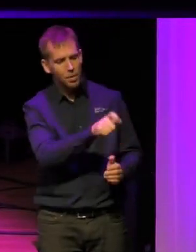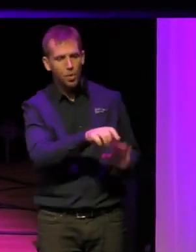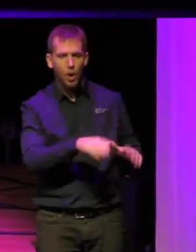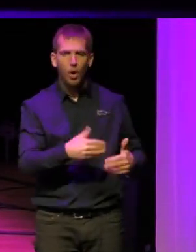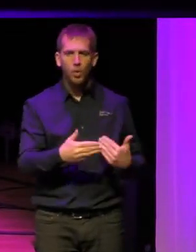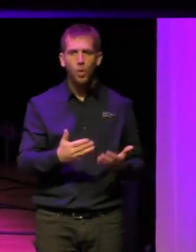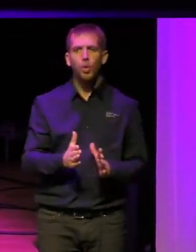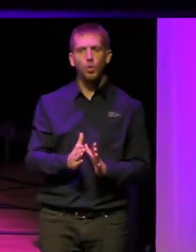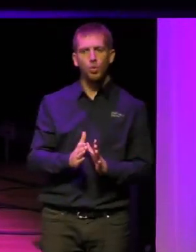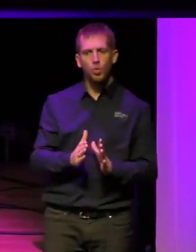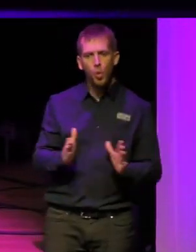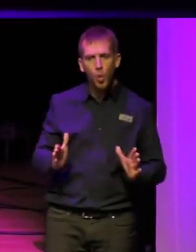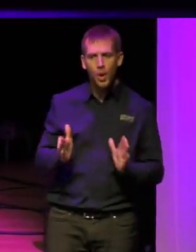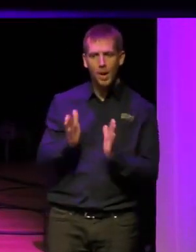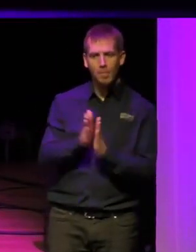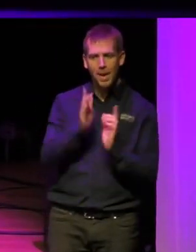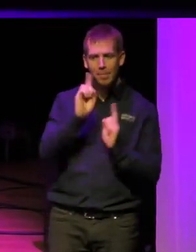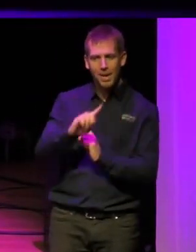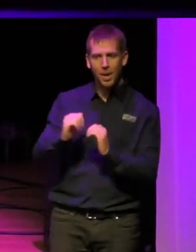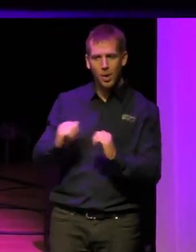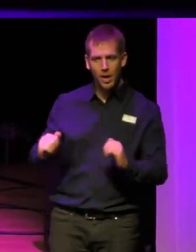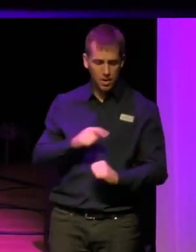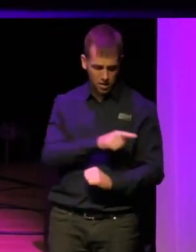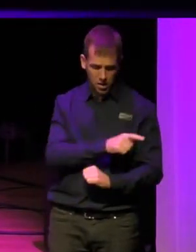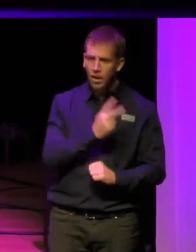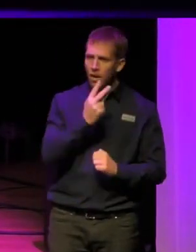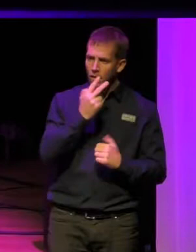stor medmänsklig skillnad och